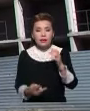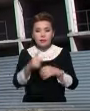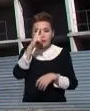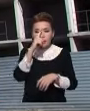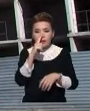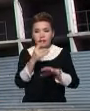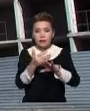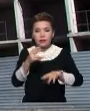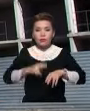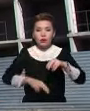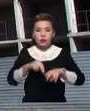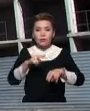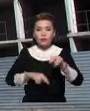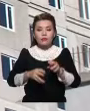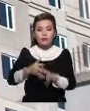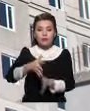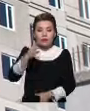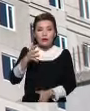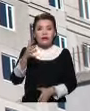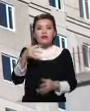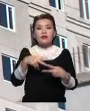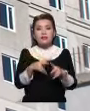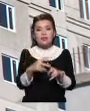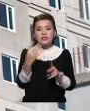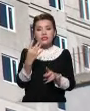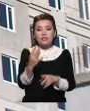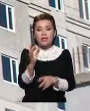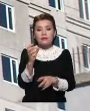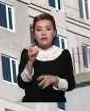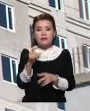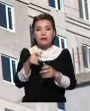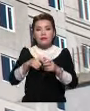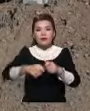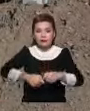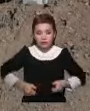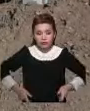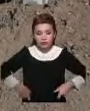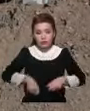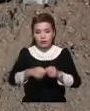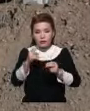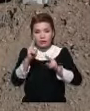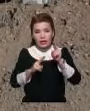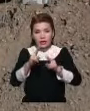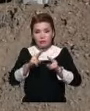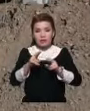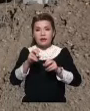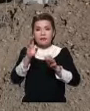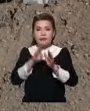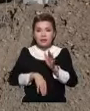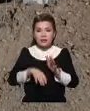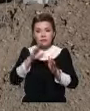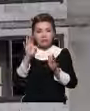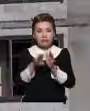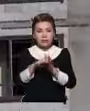при строительстве жилого комплекса в Астане. Четверо альпинистов зацепились за один трос вопреки нормам техники безопасности. Веревка